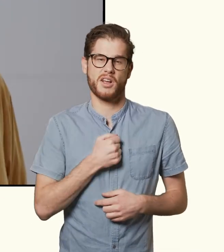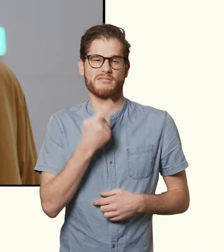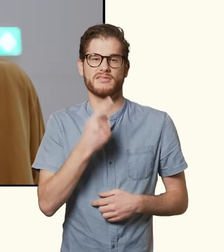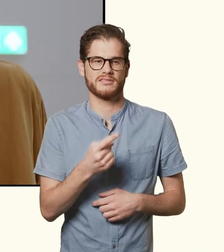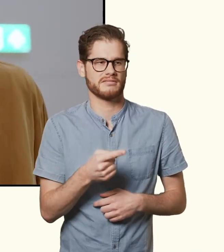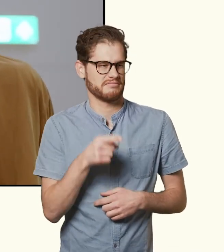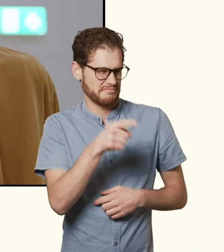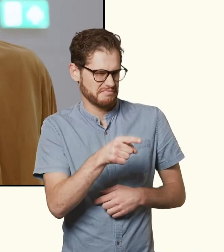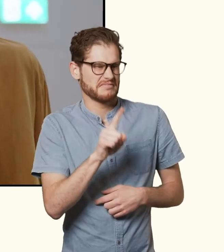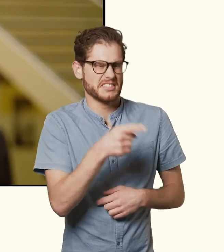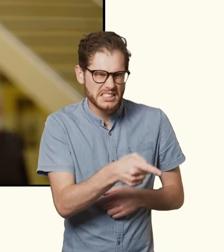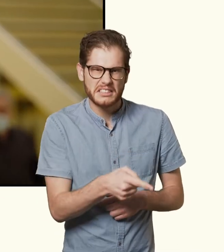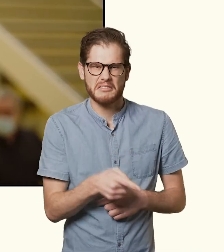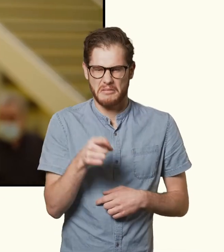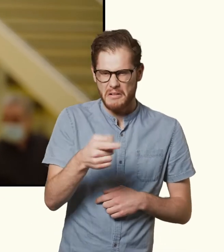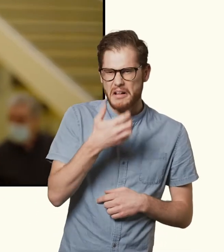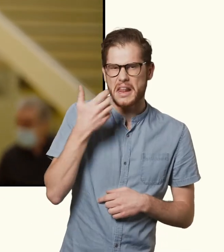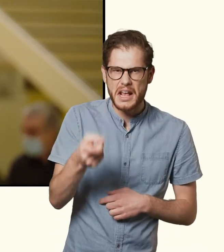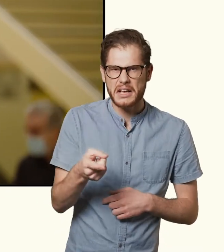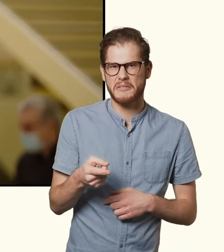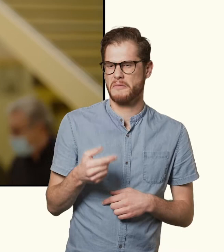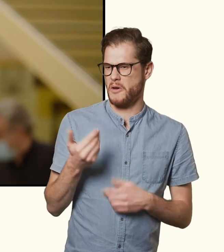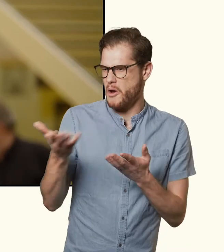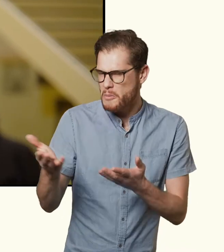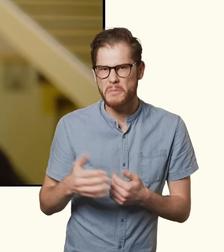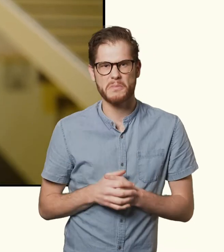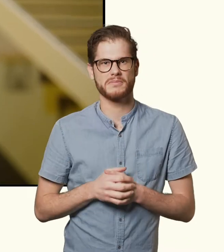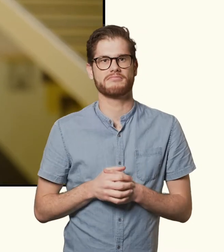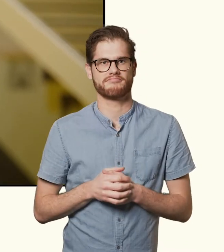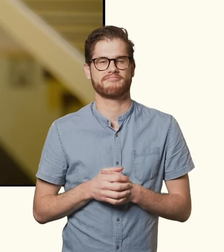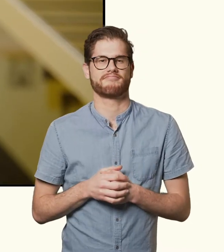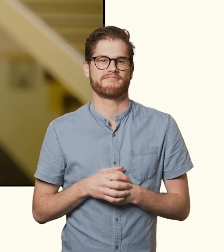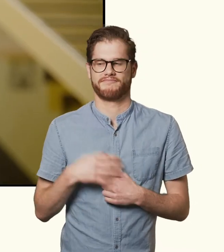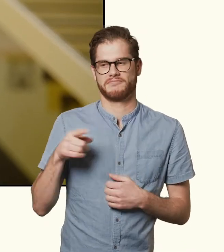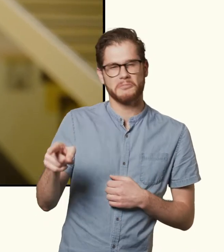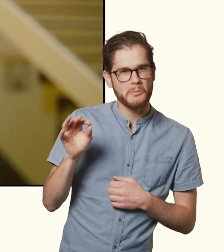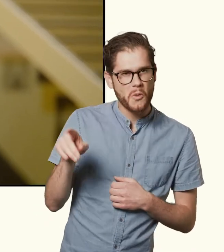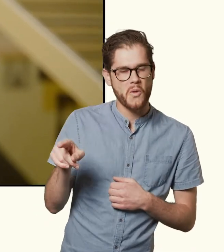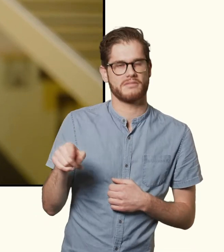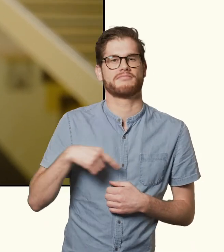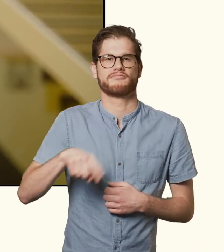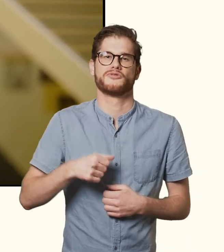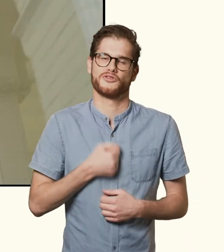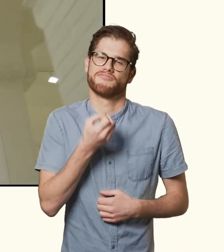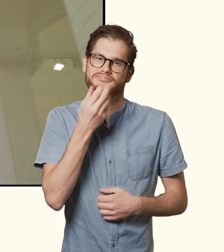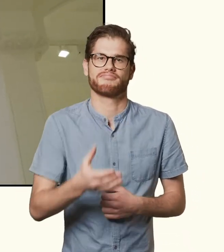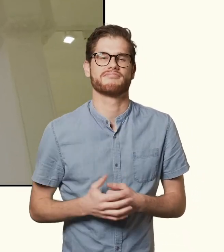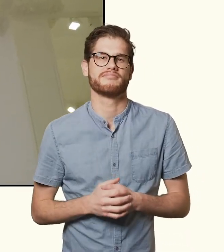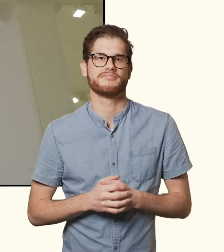Wij als blikopeners zijn niet bang om te zeggen, oh, wat is dit? Waarom ziet dit er zo lelijk uit? Oh, dit is wel echt heel mooi, dus we durven een beetje alles te